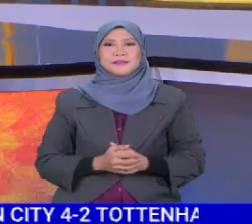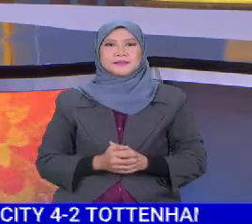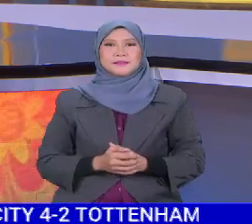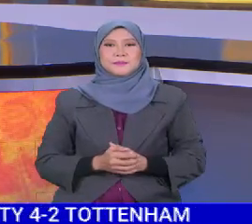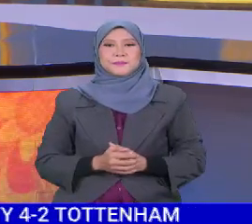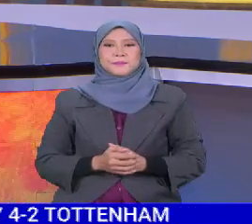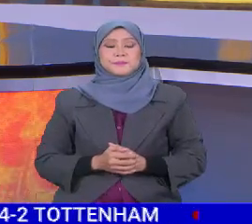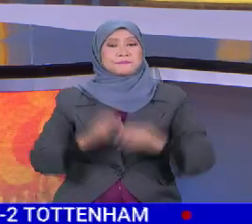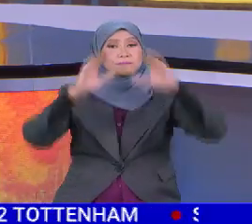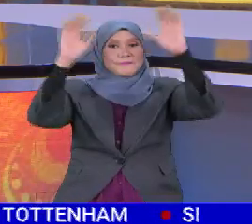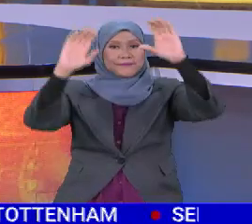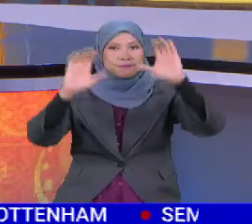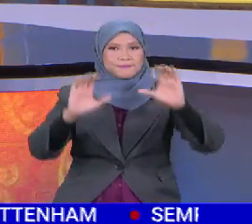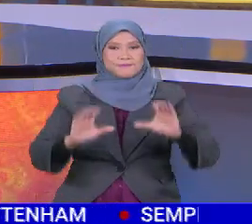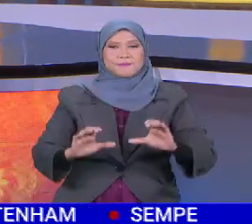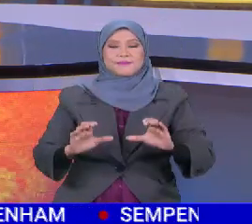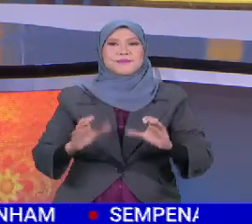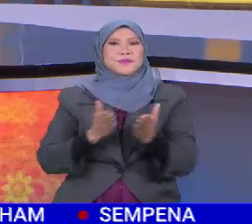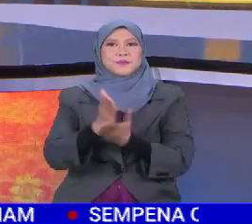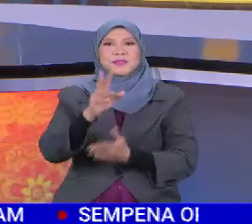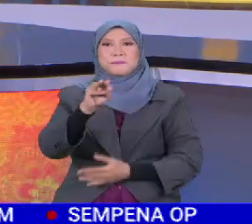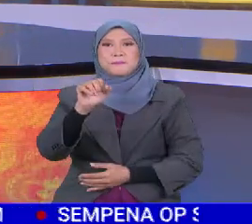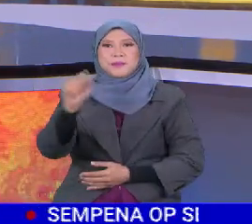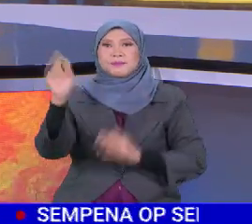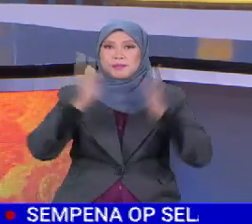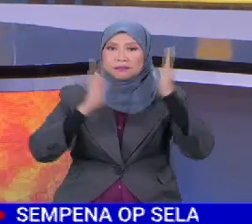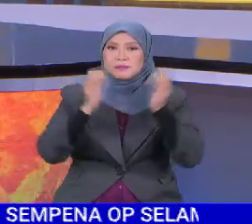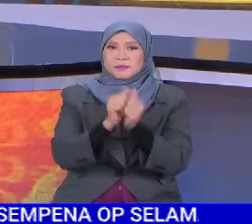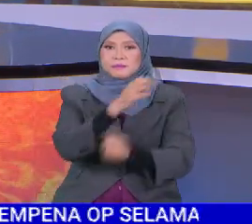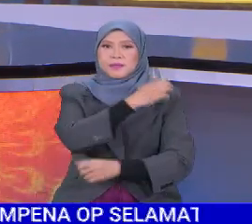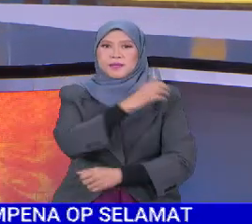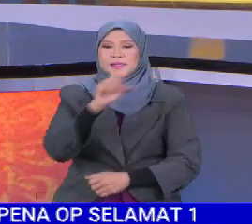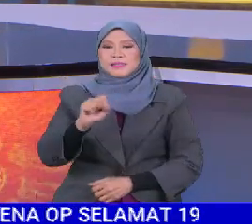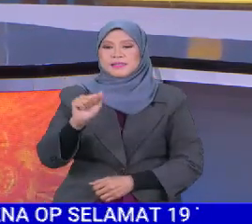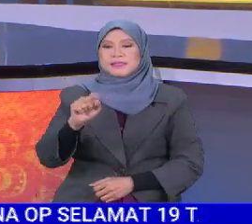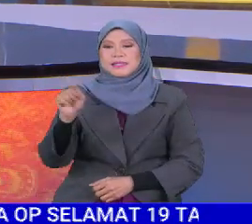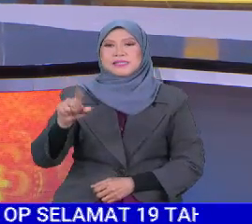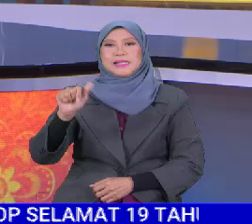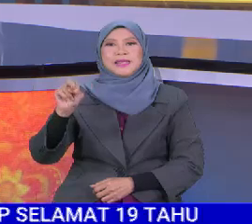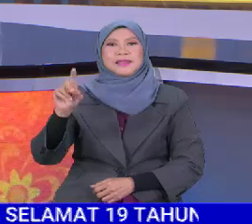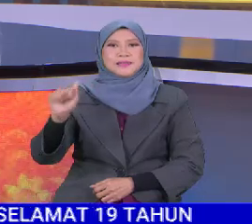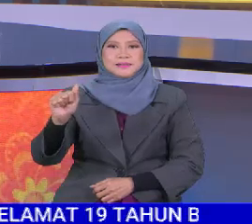Dan untuk laporan cuaca semasa, terus saja ke Met Malaysia bersama pegawainya Syazlinda Hanif.